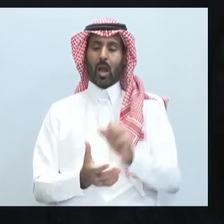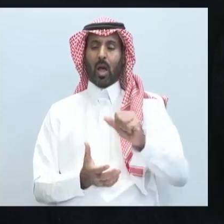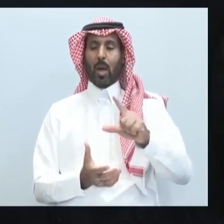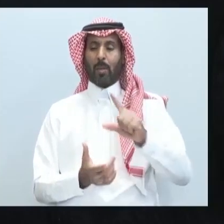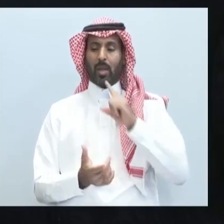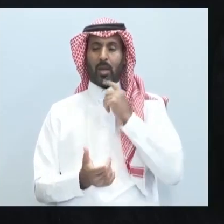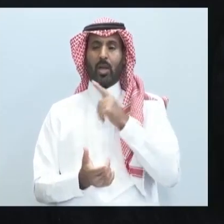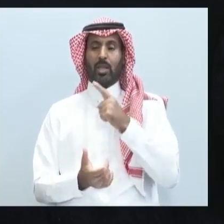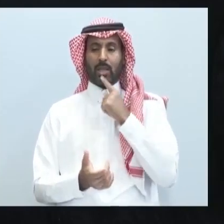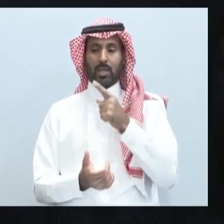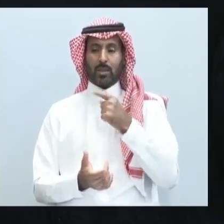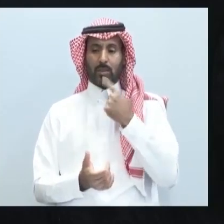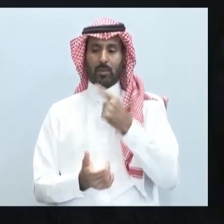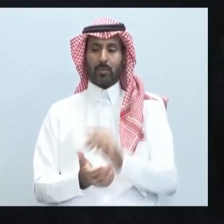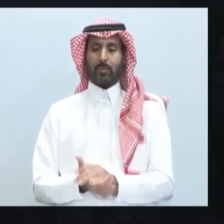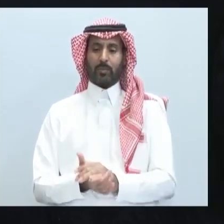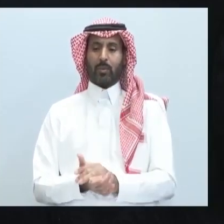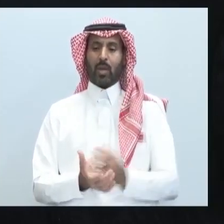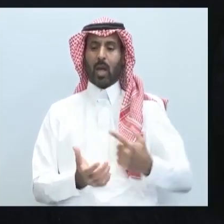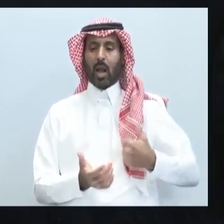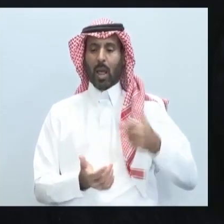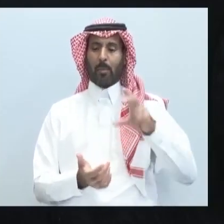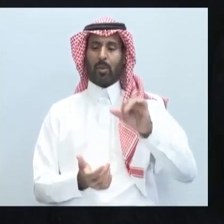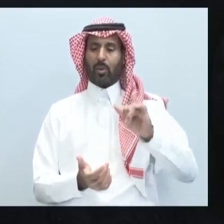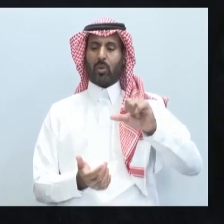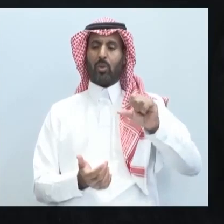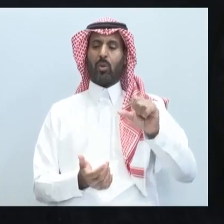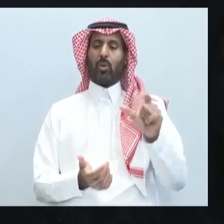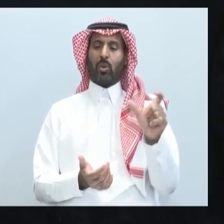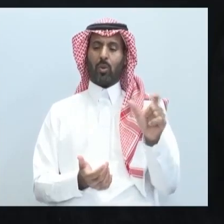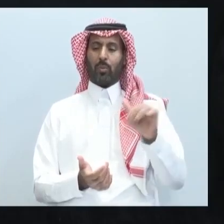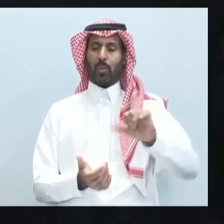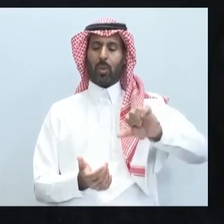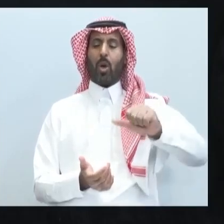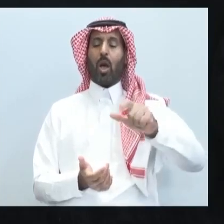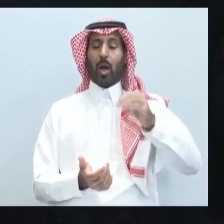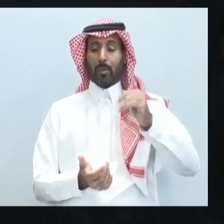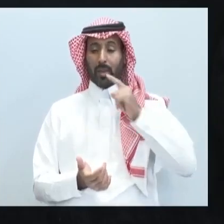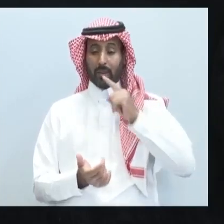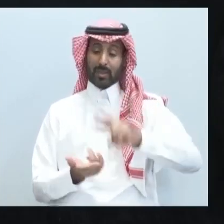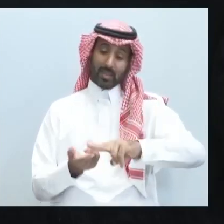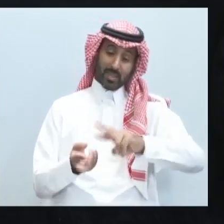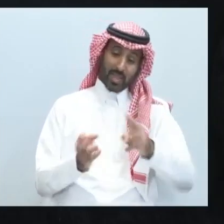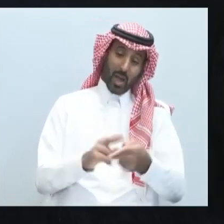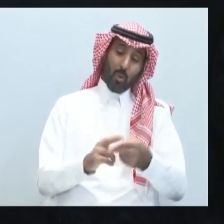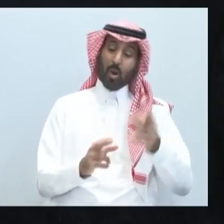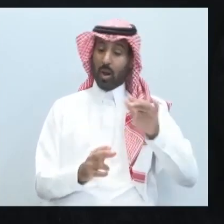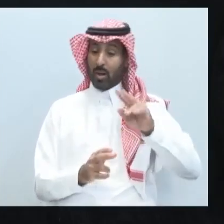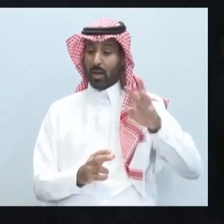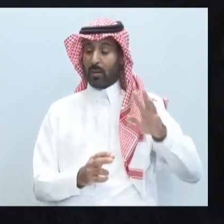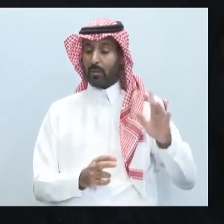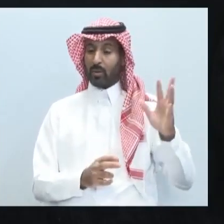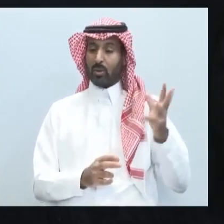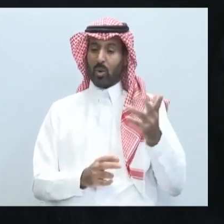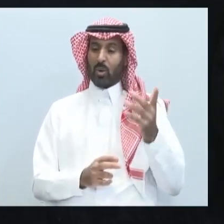باللفظ اسمهم كذا الان هنا اللي يطلب منك يا عزيزي انك تحولها الى رمزيه بمعنى ايش